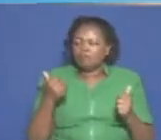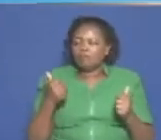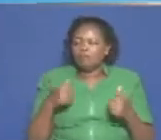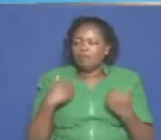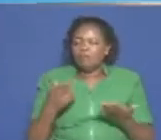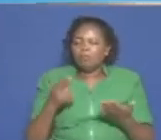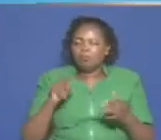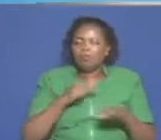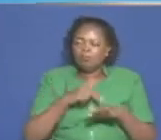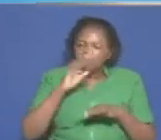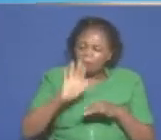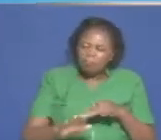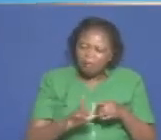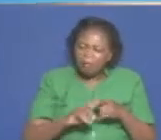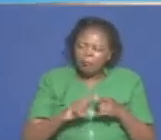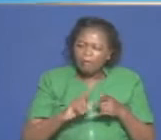parks, usimamizi wa